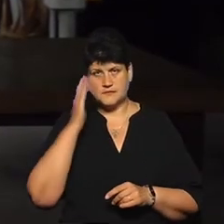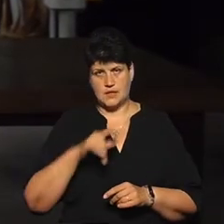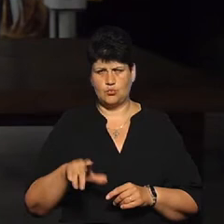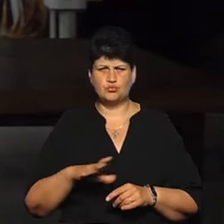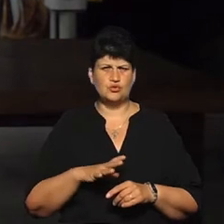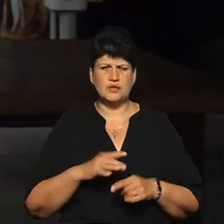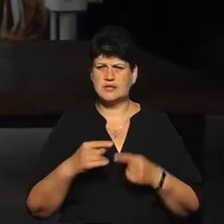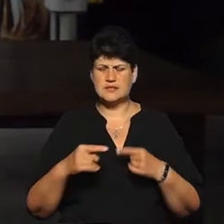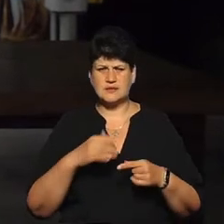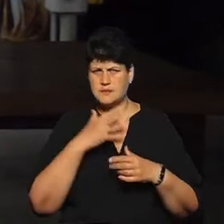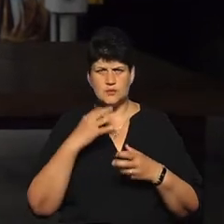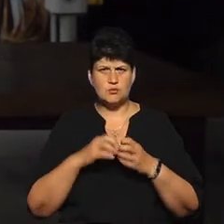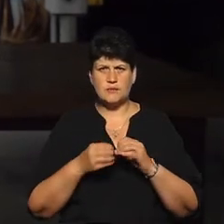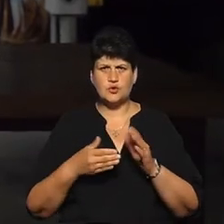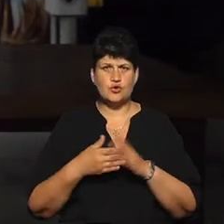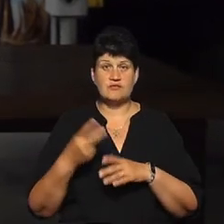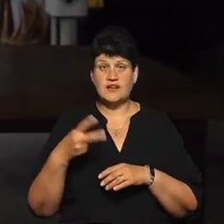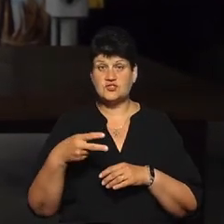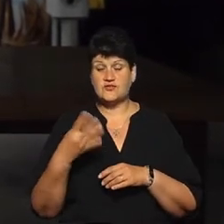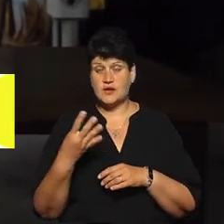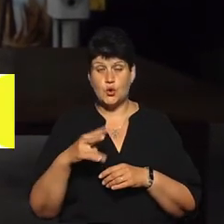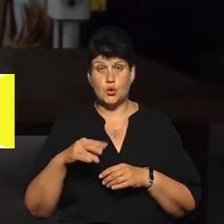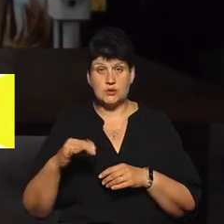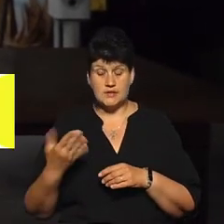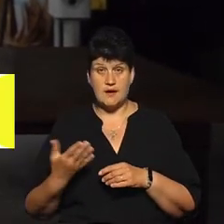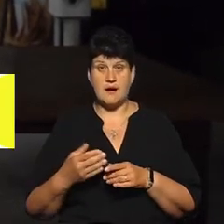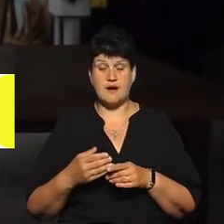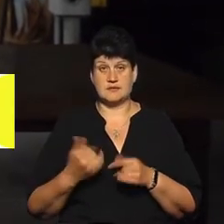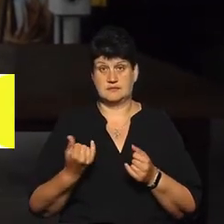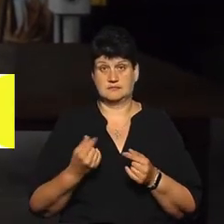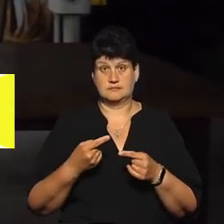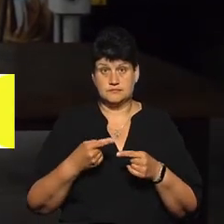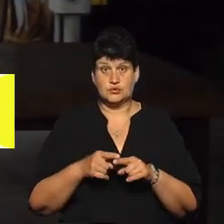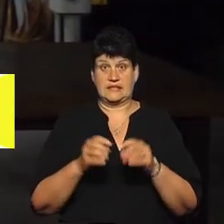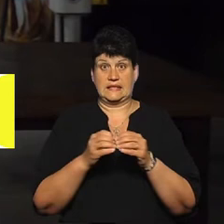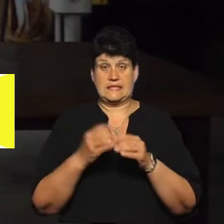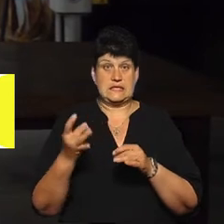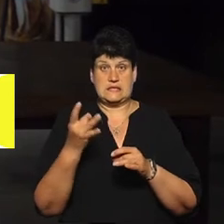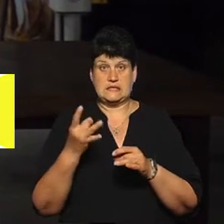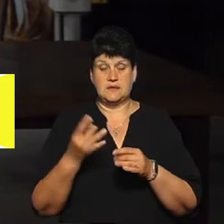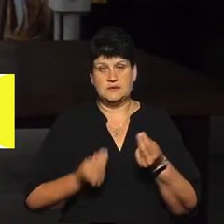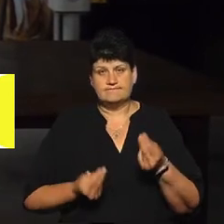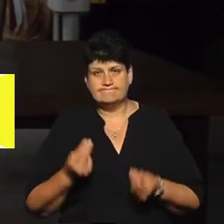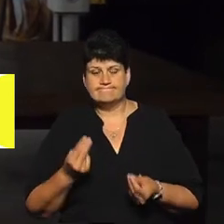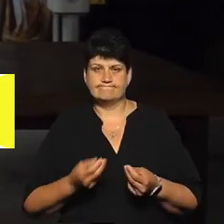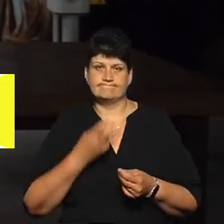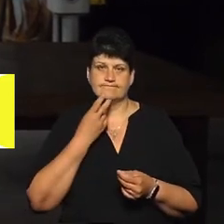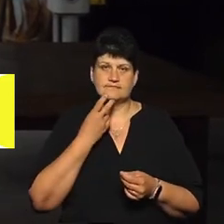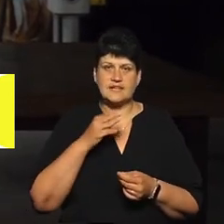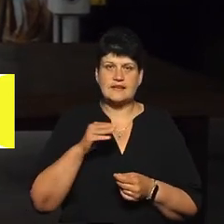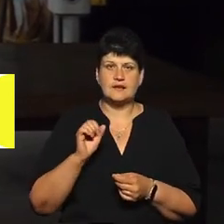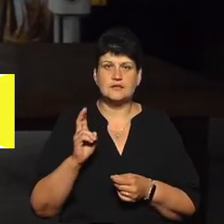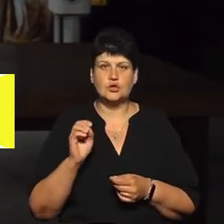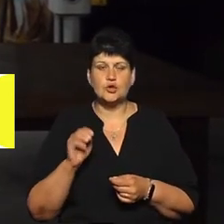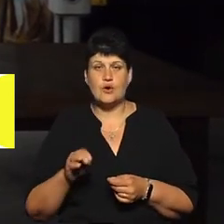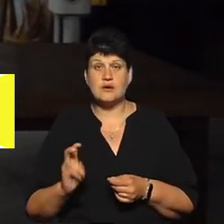своїх проблем до 24 лютого. Після це ще в 10 разів помножилось. А ми такі, от меми складаємо, жарти, наші військові тіктоки знімають.